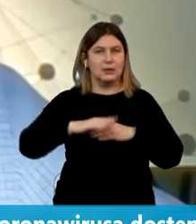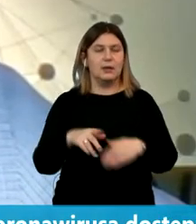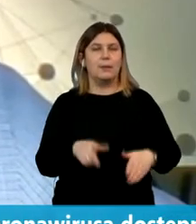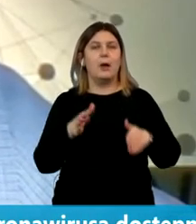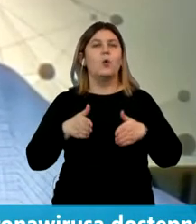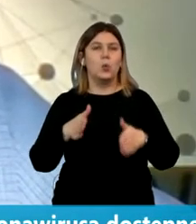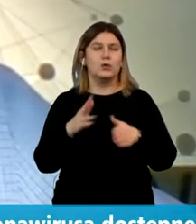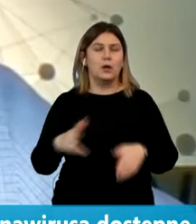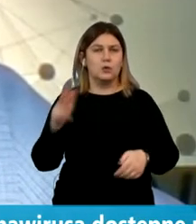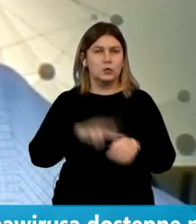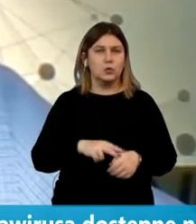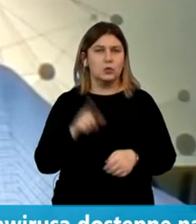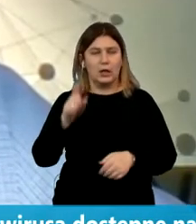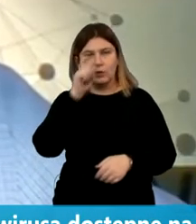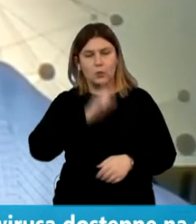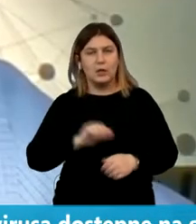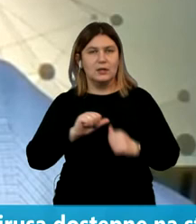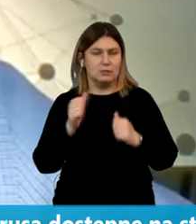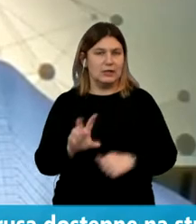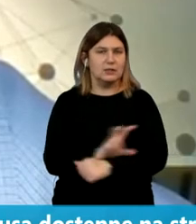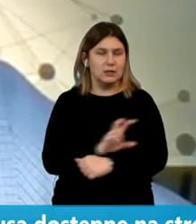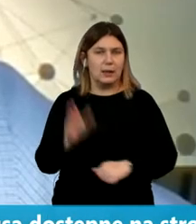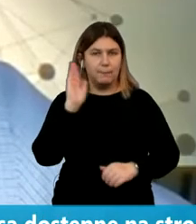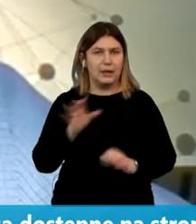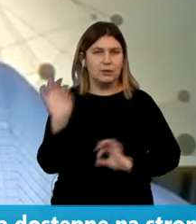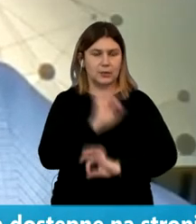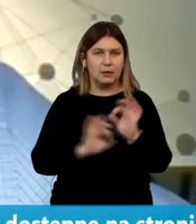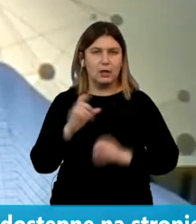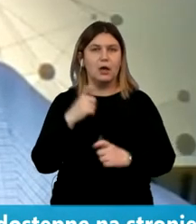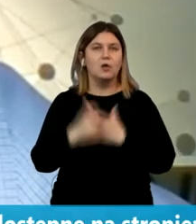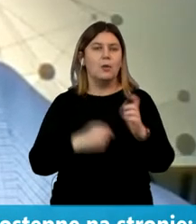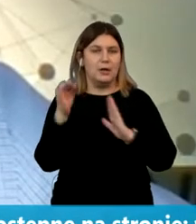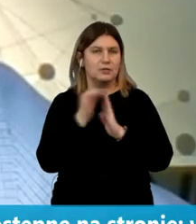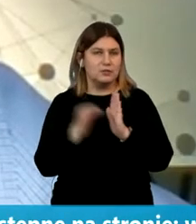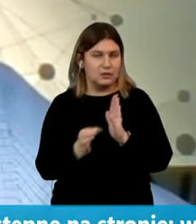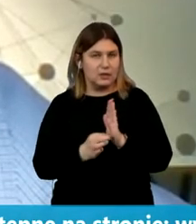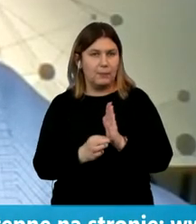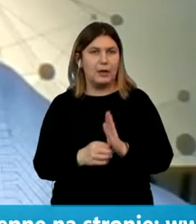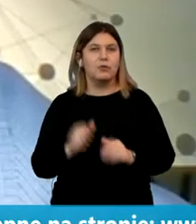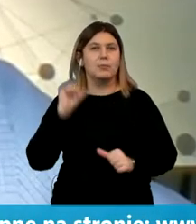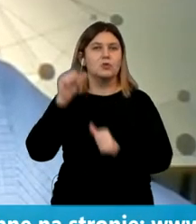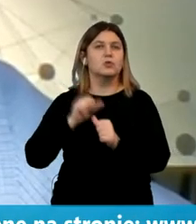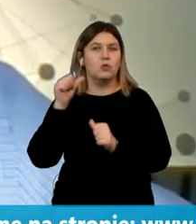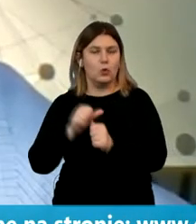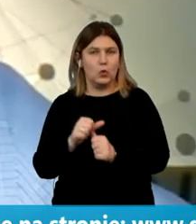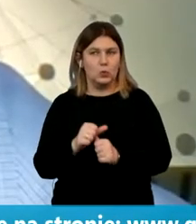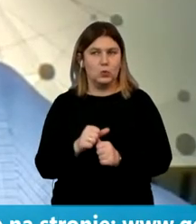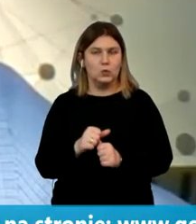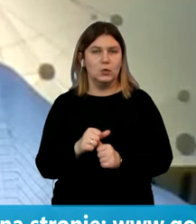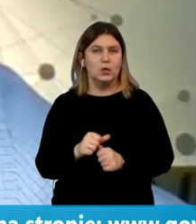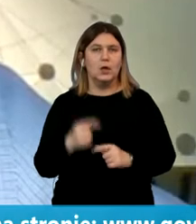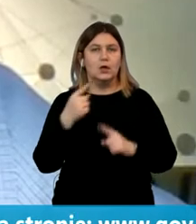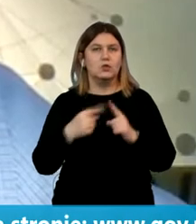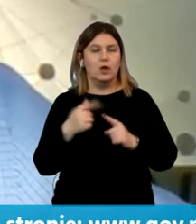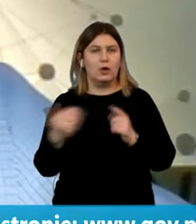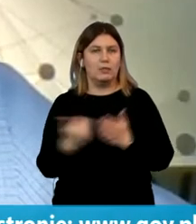które tam są w złym stanie technicznym będą naprawiane. Robimy to systematycznie, tak aby każdego roku trochę tych nowych